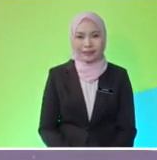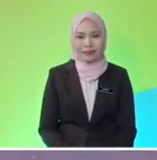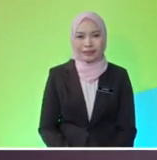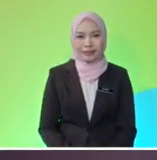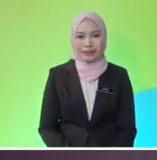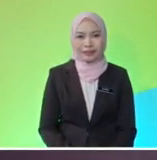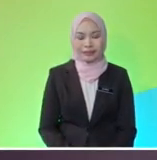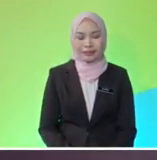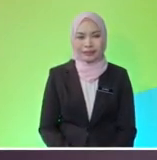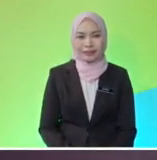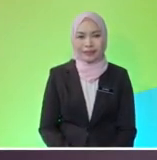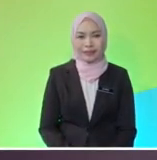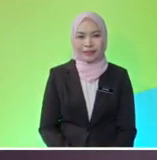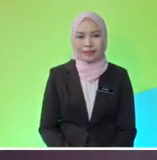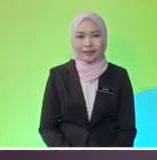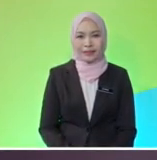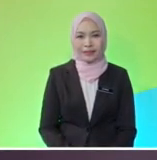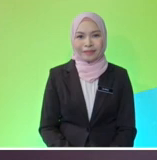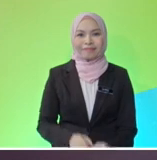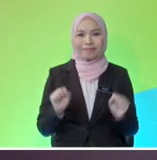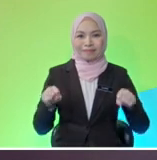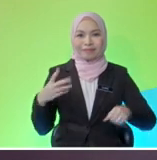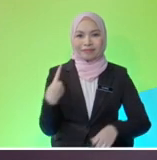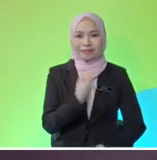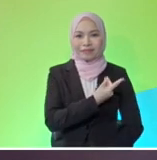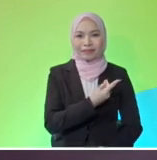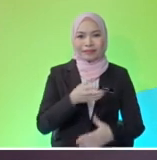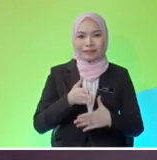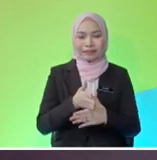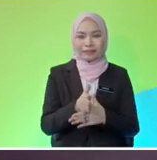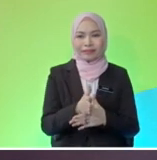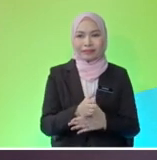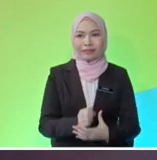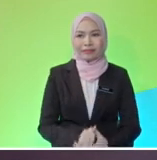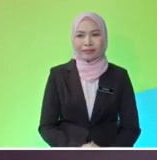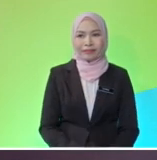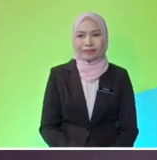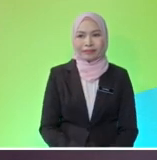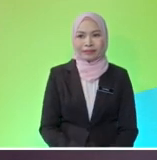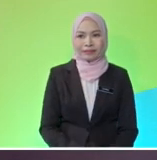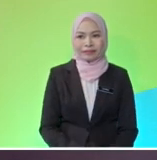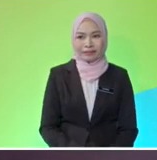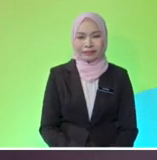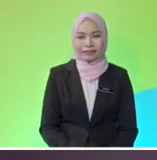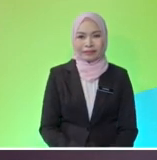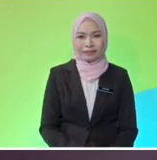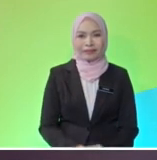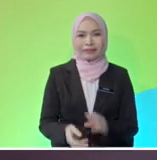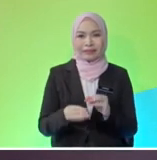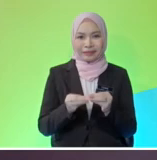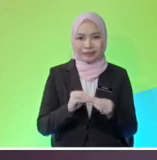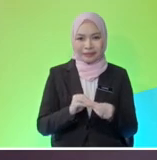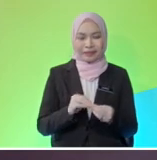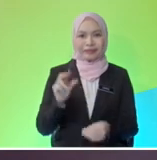okey? Ya. Baik, cikgu. Boleh kita terus lagi? Boleh. Untuk nombor yang seterusnya. Selepas 2 ialah? 3. 3.